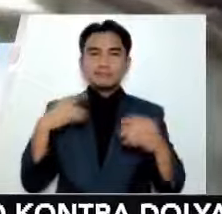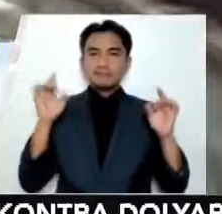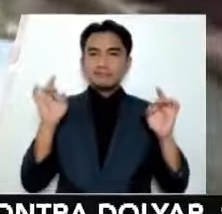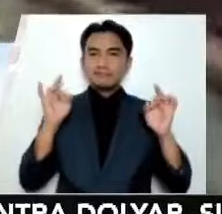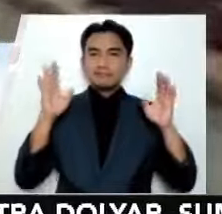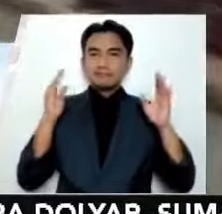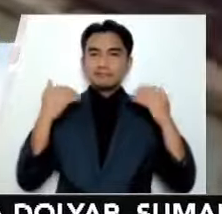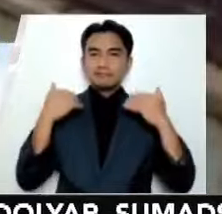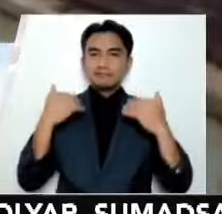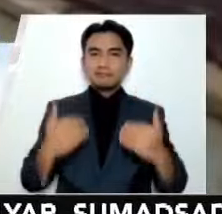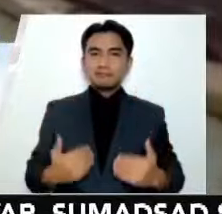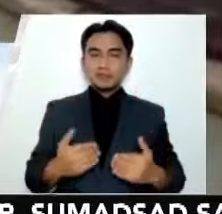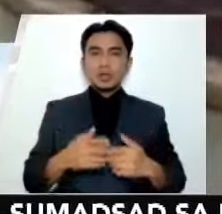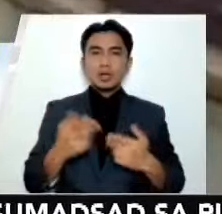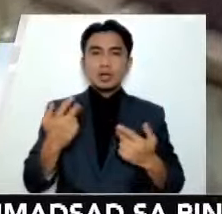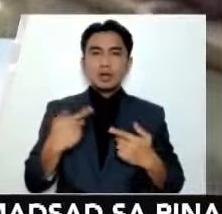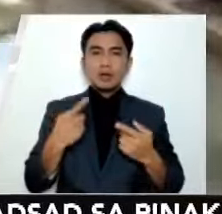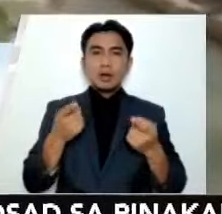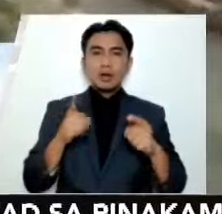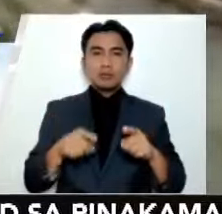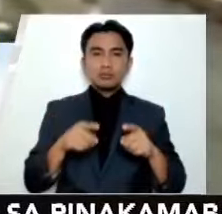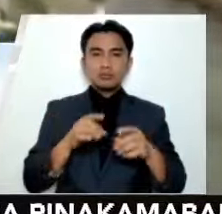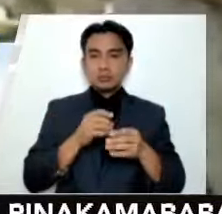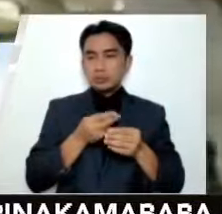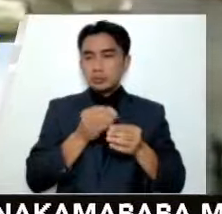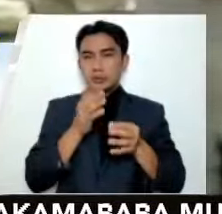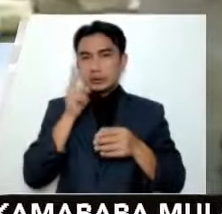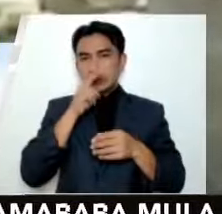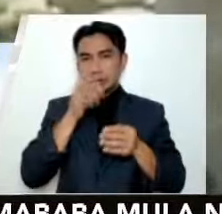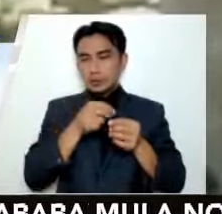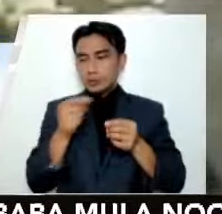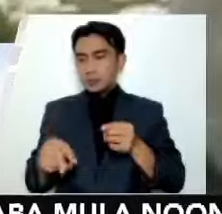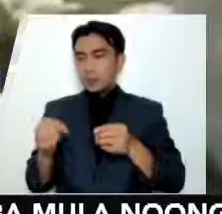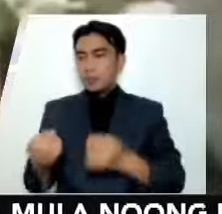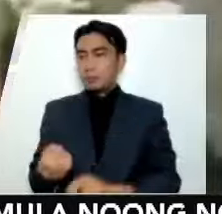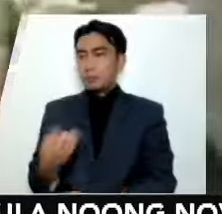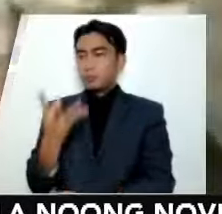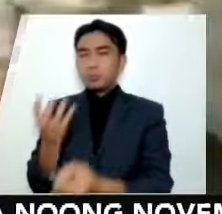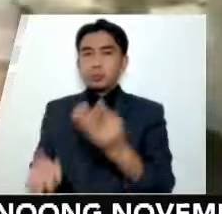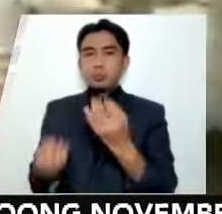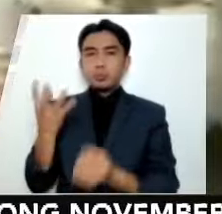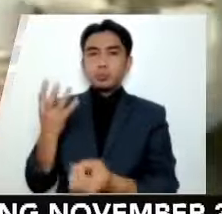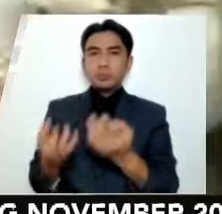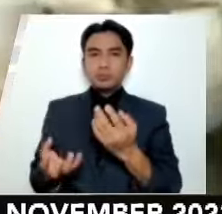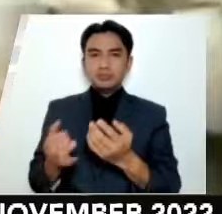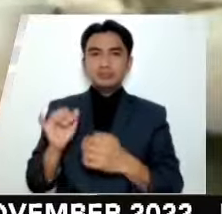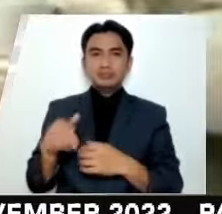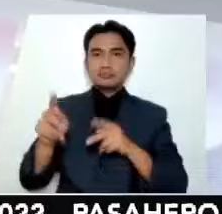na spark sa tumpok ng mga paputok malapit sa mga deboto.